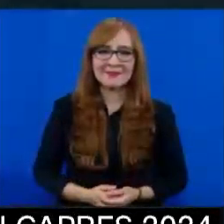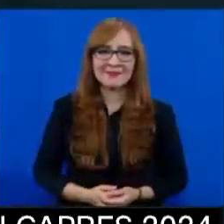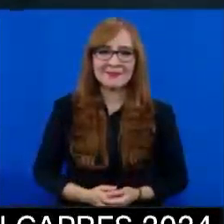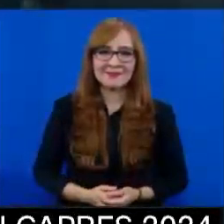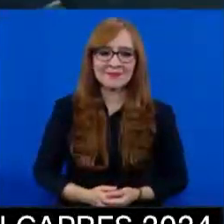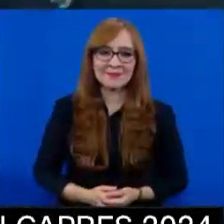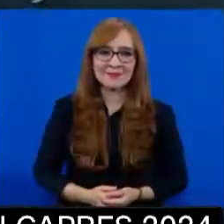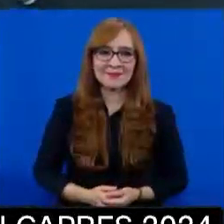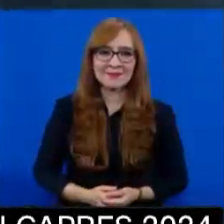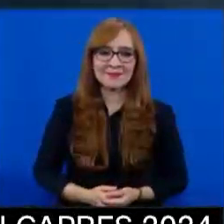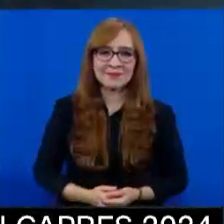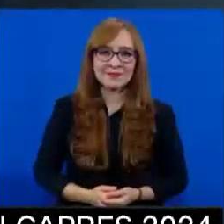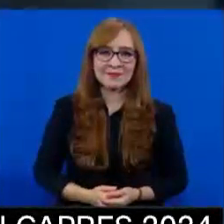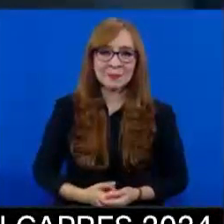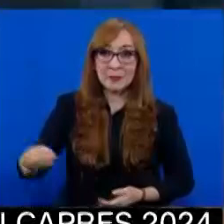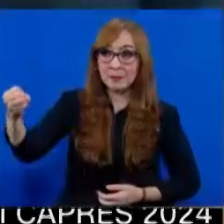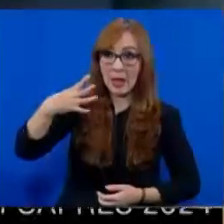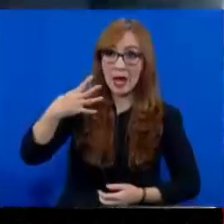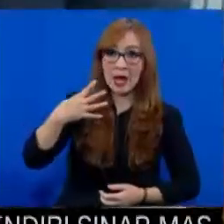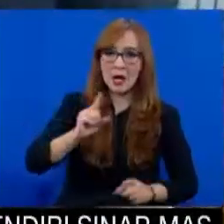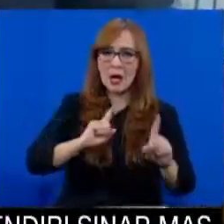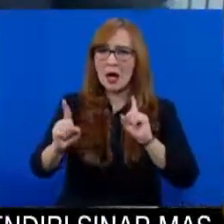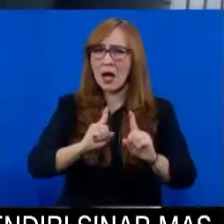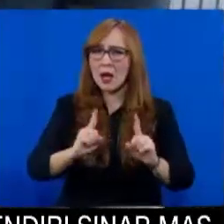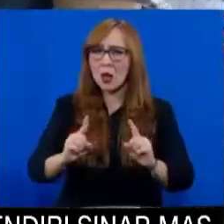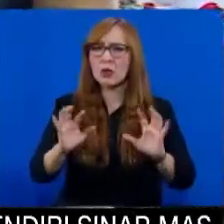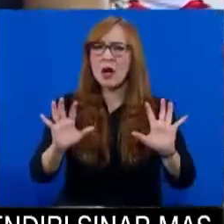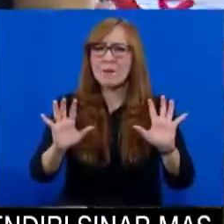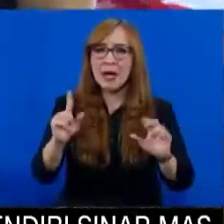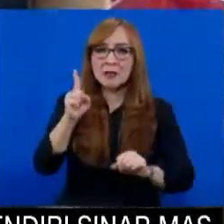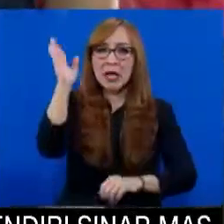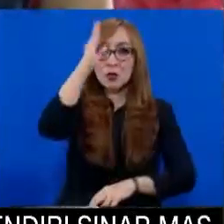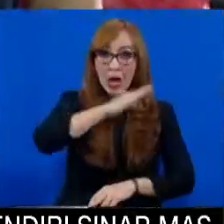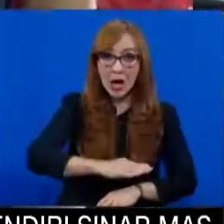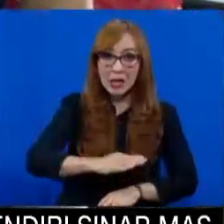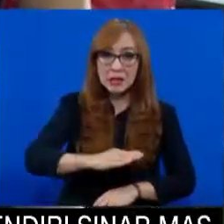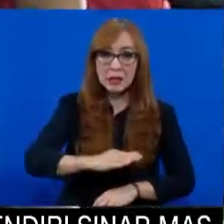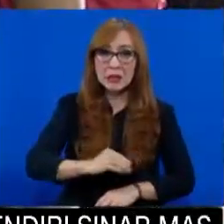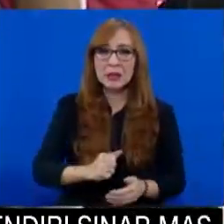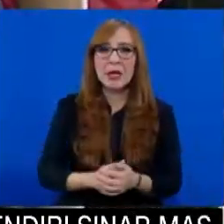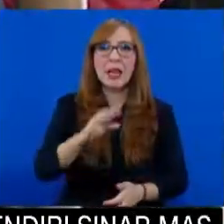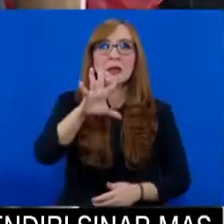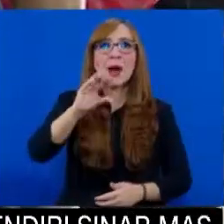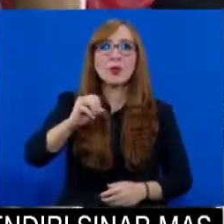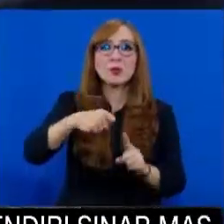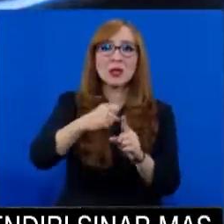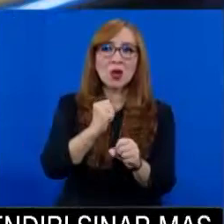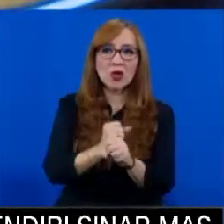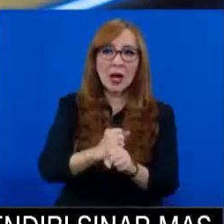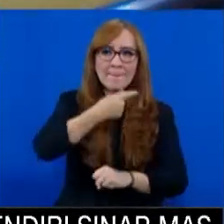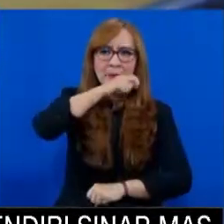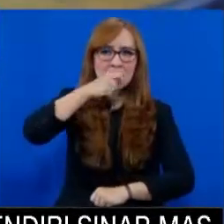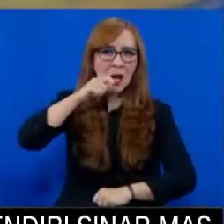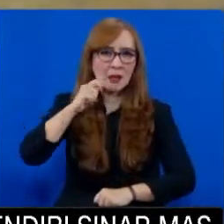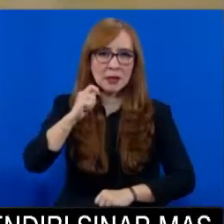Wah, tadi kata abangnya kalau lagi rame-ramenya sehari bisa habis 50 kilo. Ini beli 35 kilo